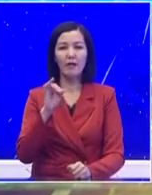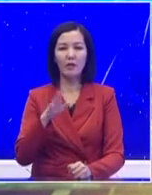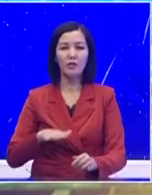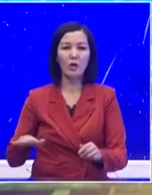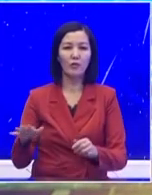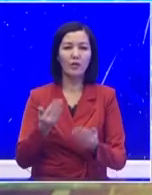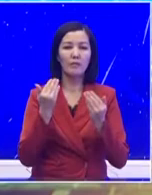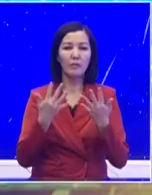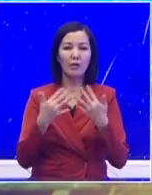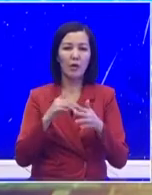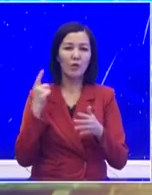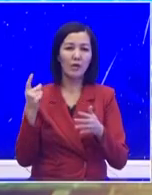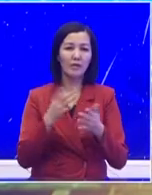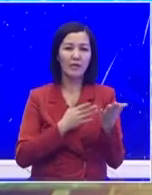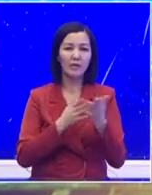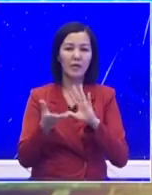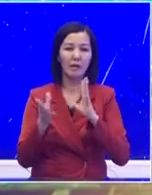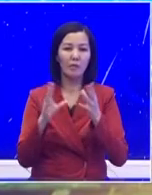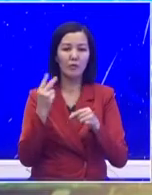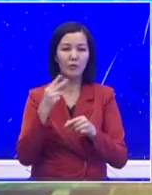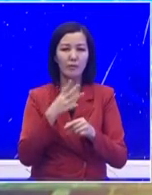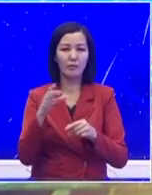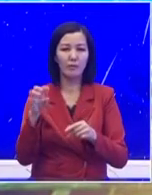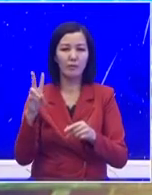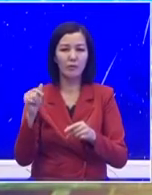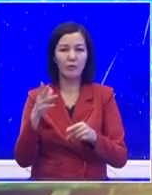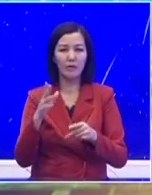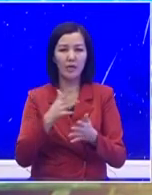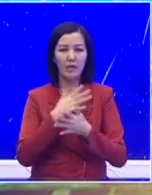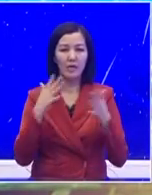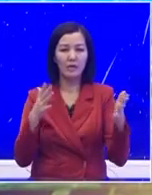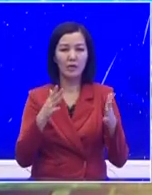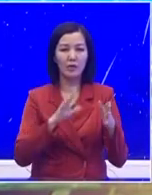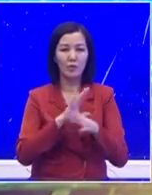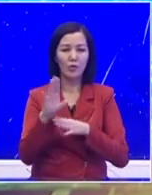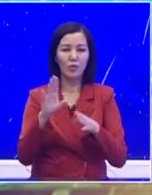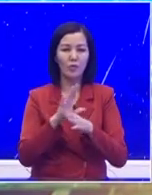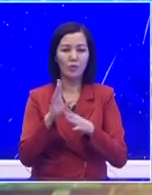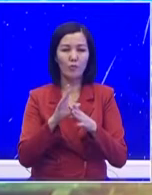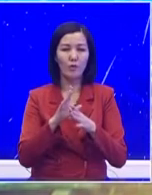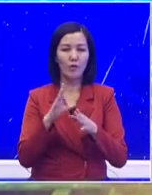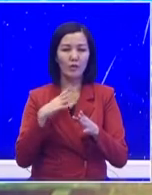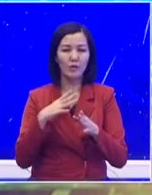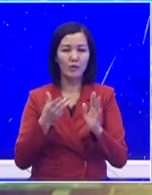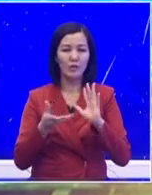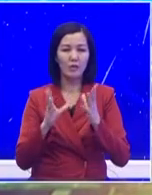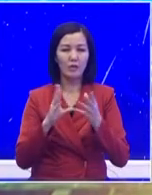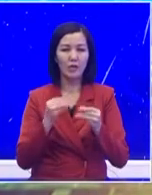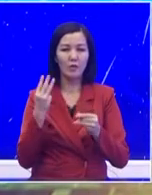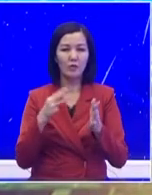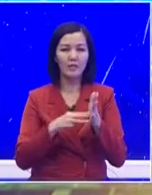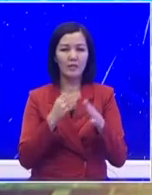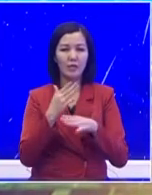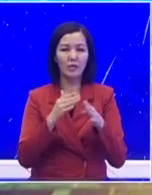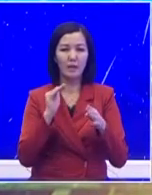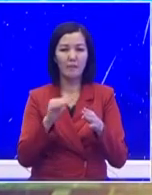Балқаш ауданы биыл ауыл шаруашылығы саласында жалпы құны 25 миллион теңгеден асатаны өнім өндірді. Тиісінше